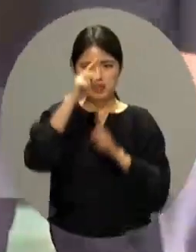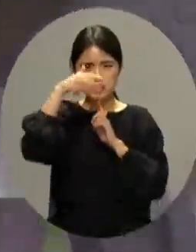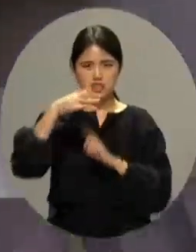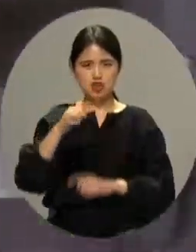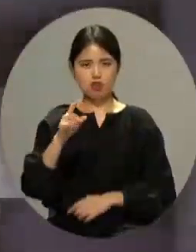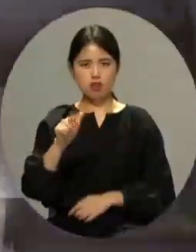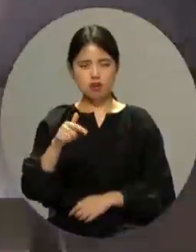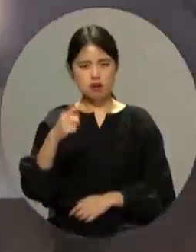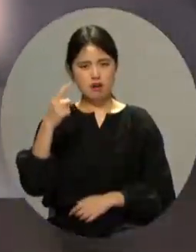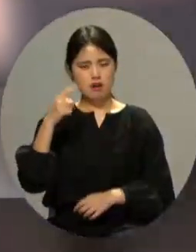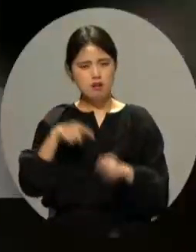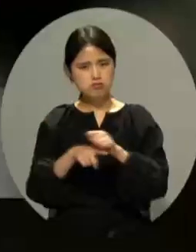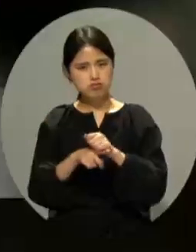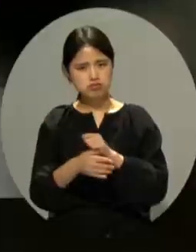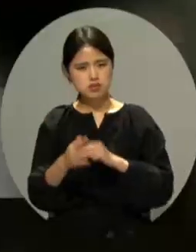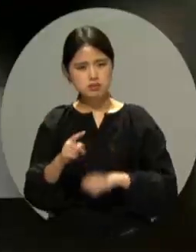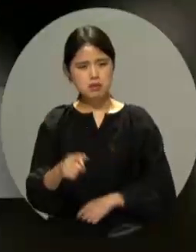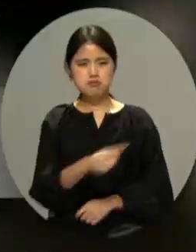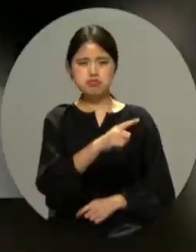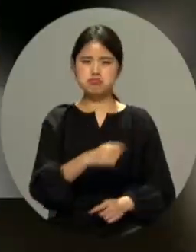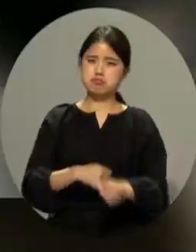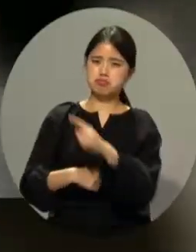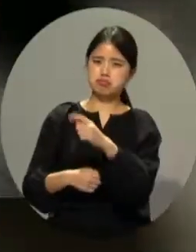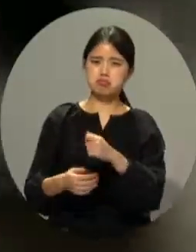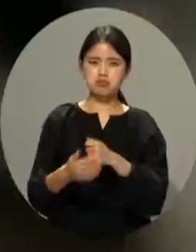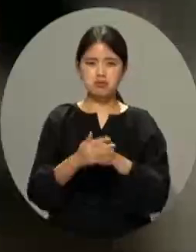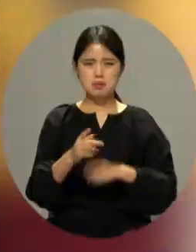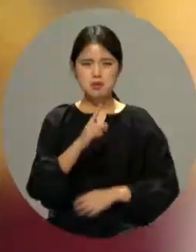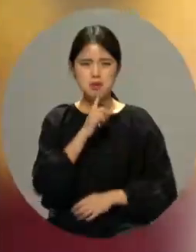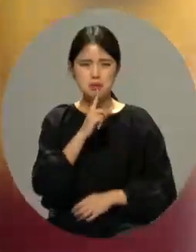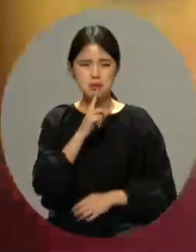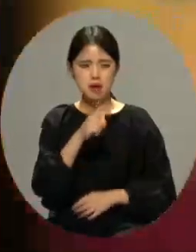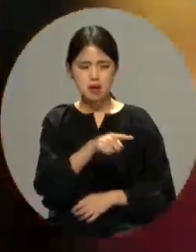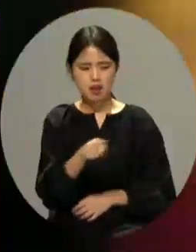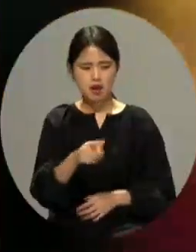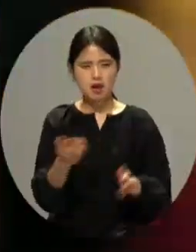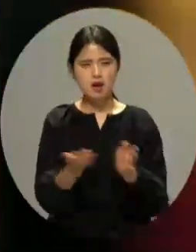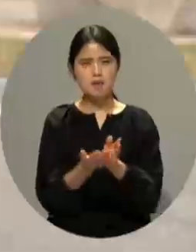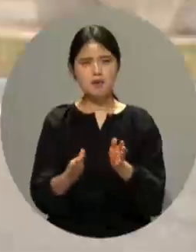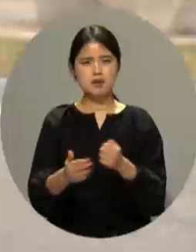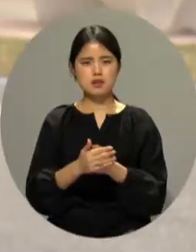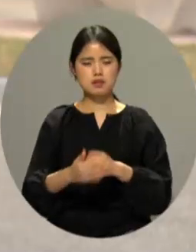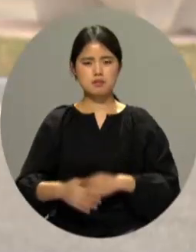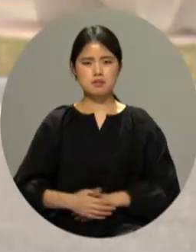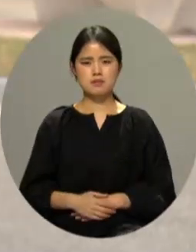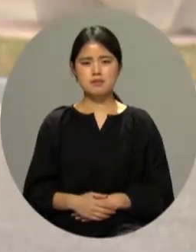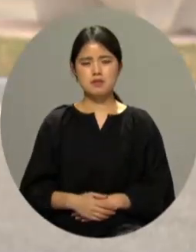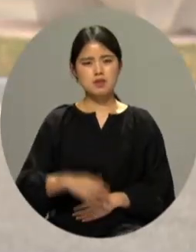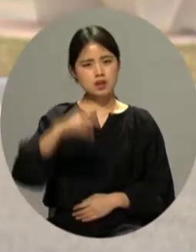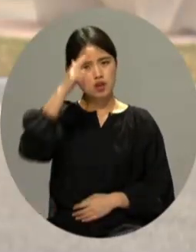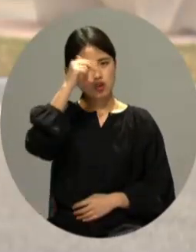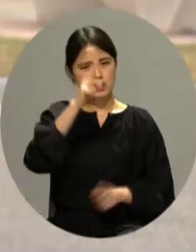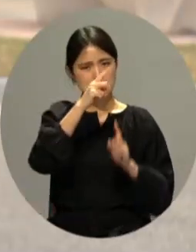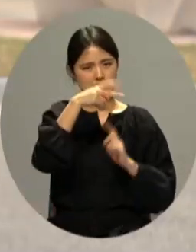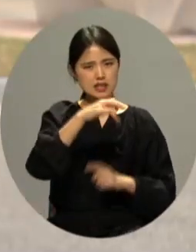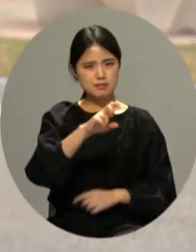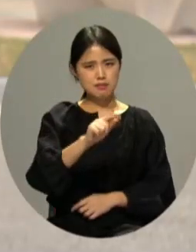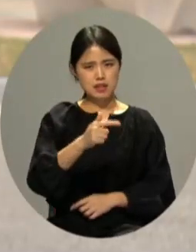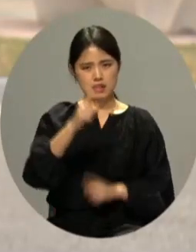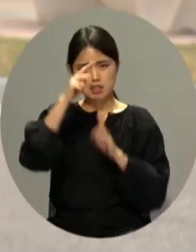조사했지만 서로에게 범행을 떠넘기고 진술이 일치하지 않기 때문입니다 경찰은 이승만과